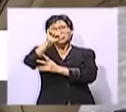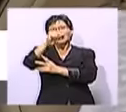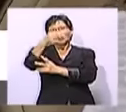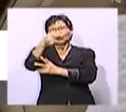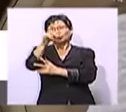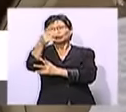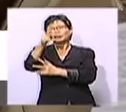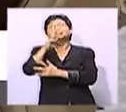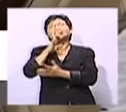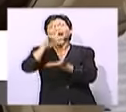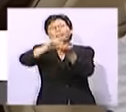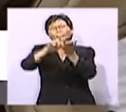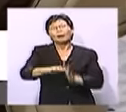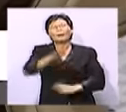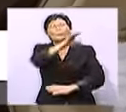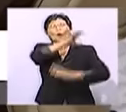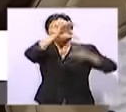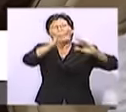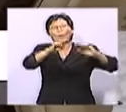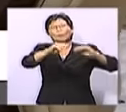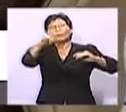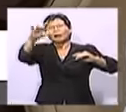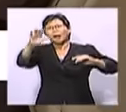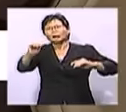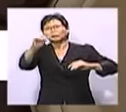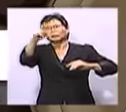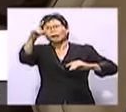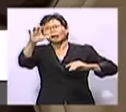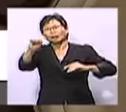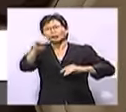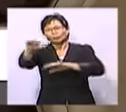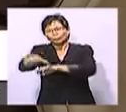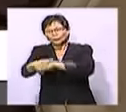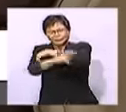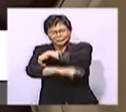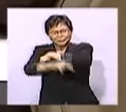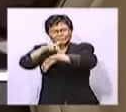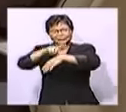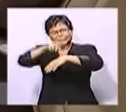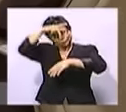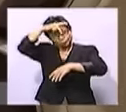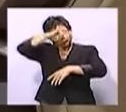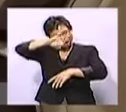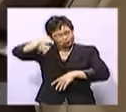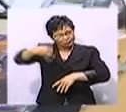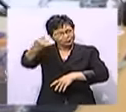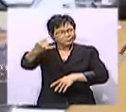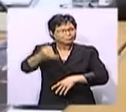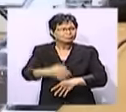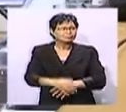media selepas mempenguruskan mesyuarat bersama Exco-Exco Pertanian Negeri di Putrajaya.